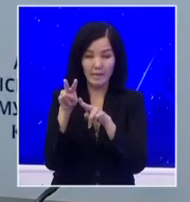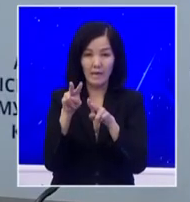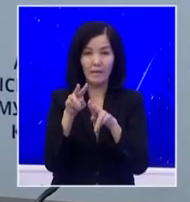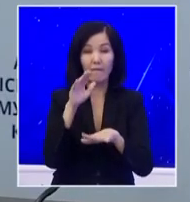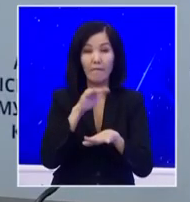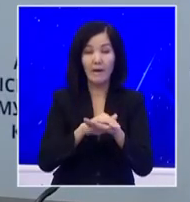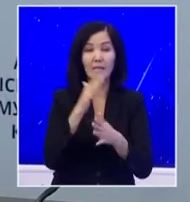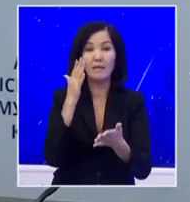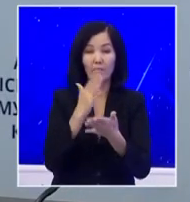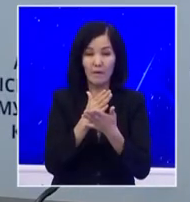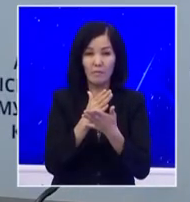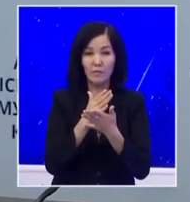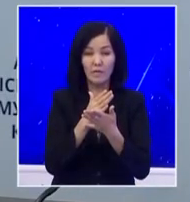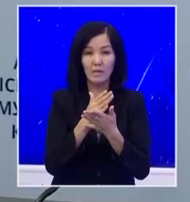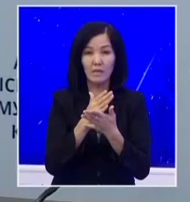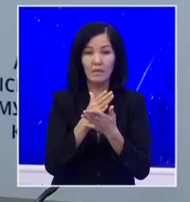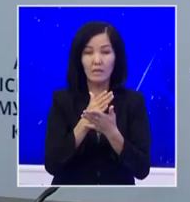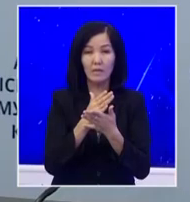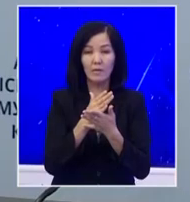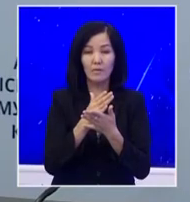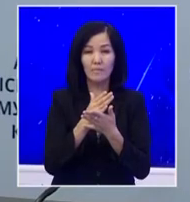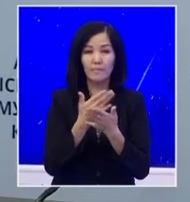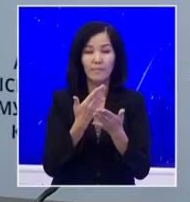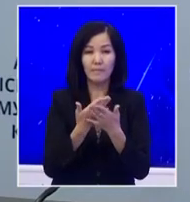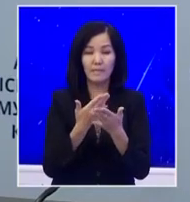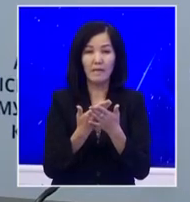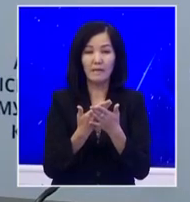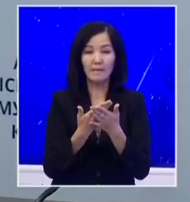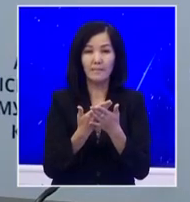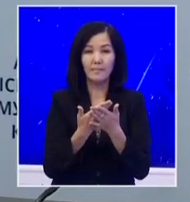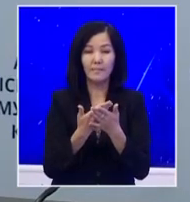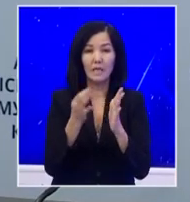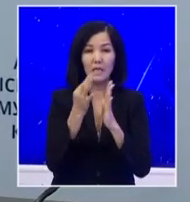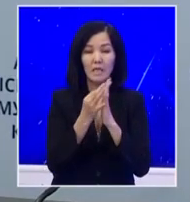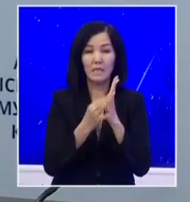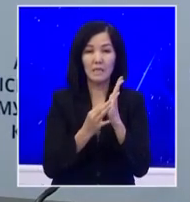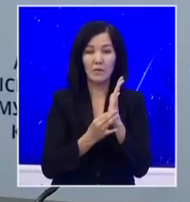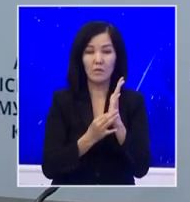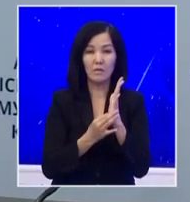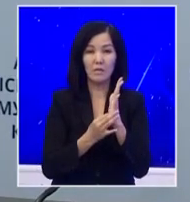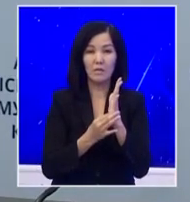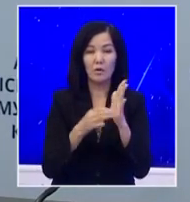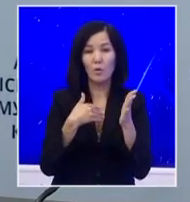деректер орын алып жатса, ол жерден де біз мысалы түлектердің осы тестілеуден